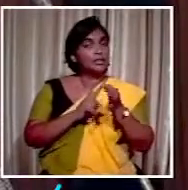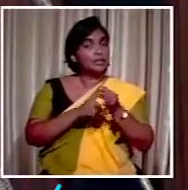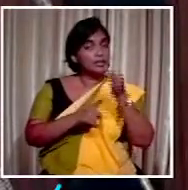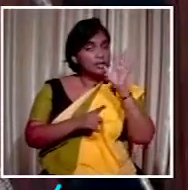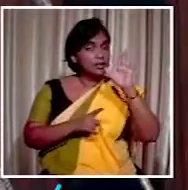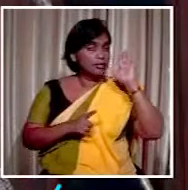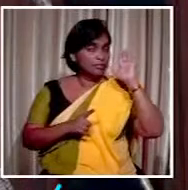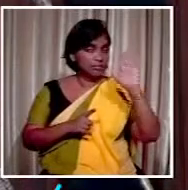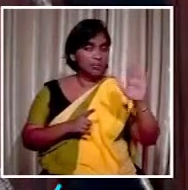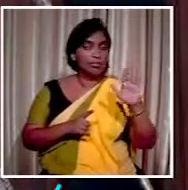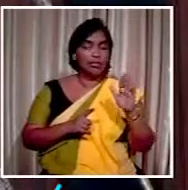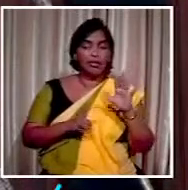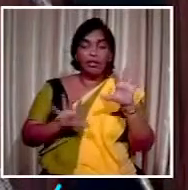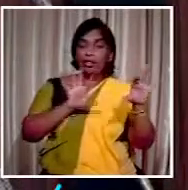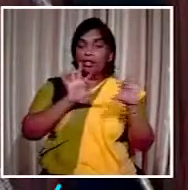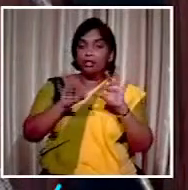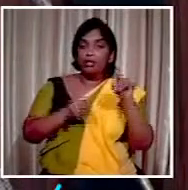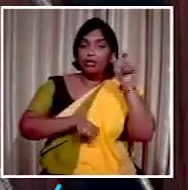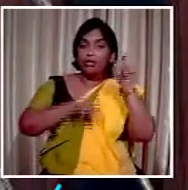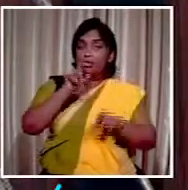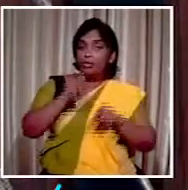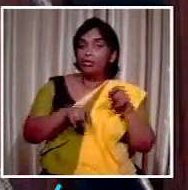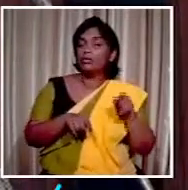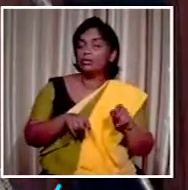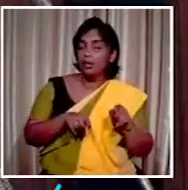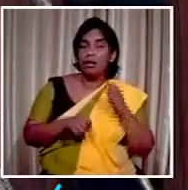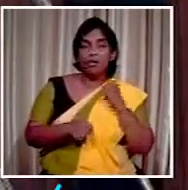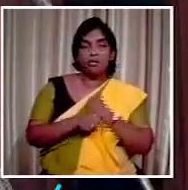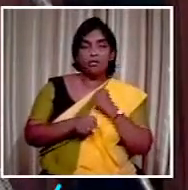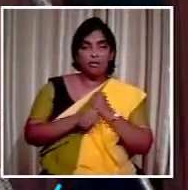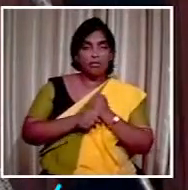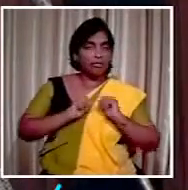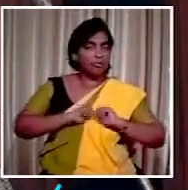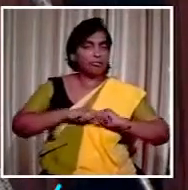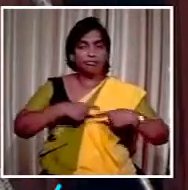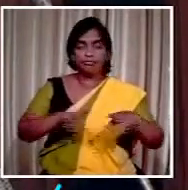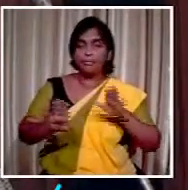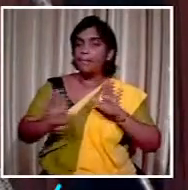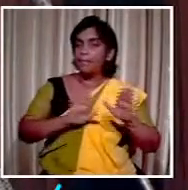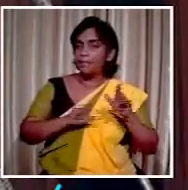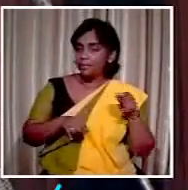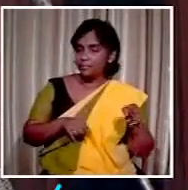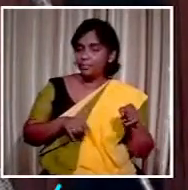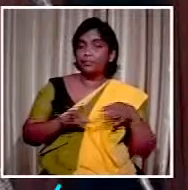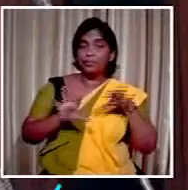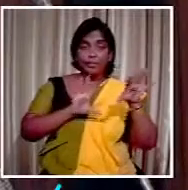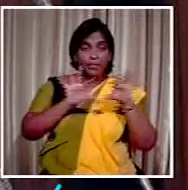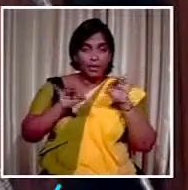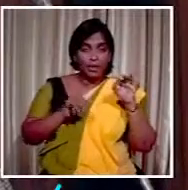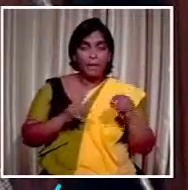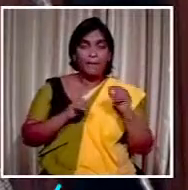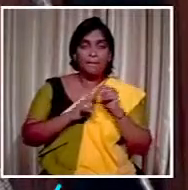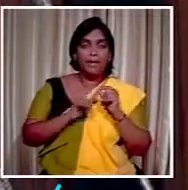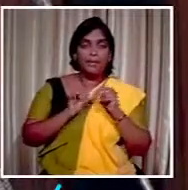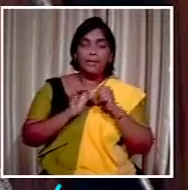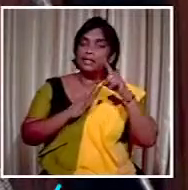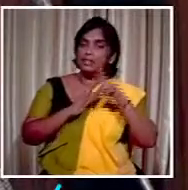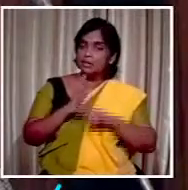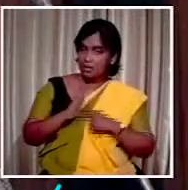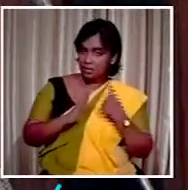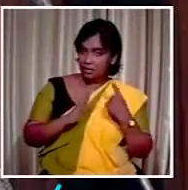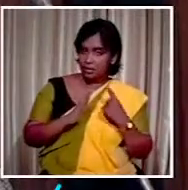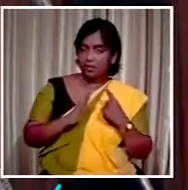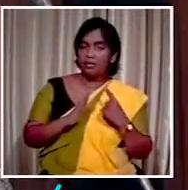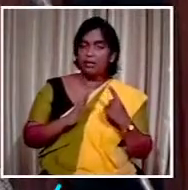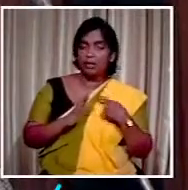බවට පත් වෙලා කවුද පත් කරගත්ත නිලධාරියෝ ආණ්ඩු යාන්ත්‍රණය මෙහෙවන්න පත් කරගත්තා පීබී ජයසුන්දර.